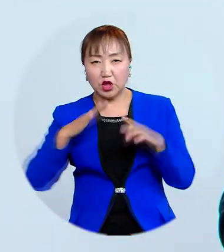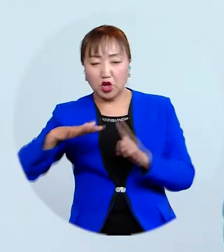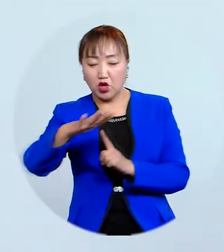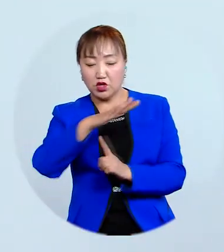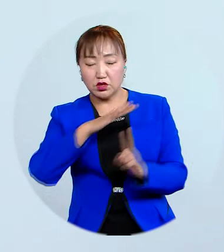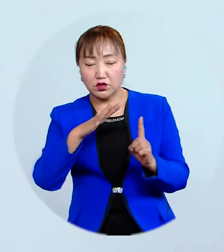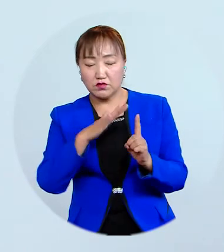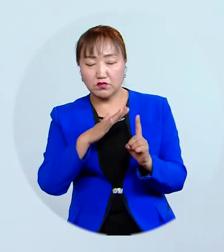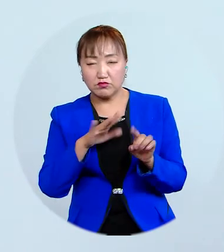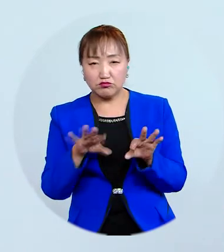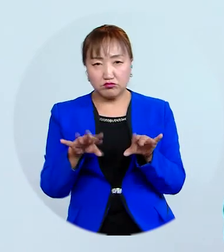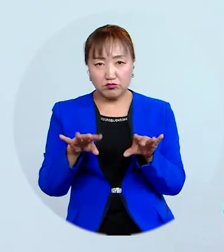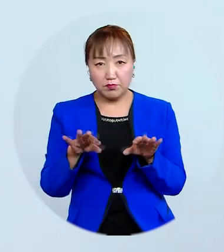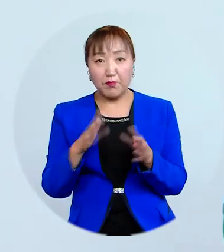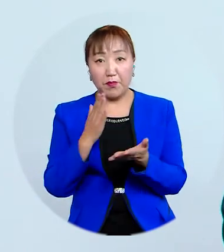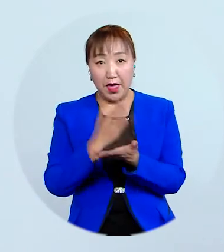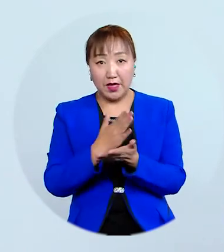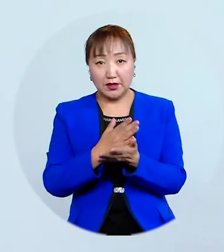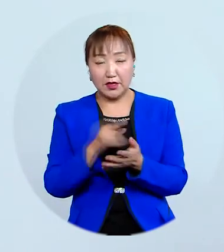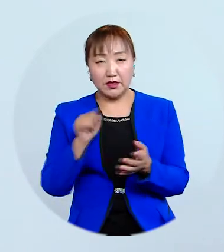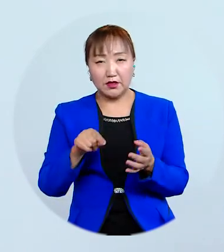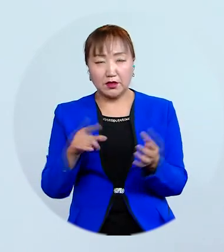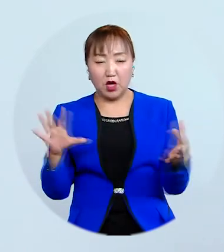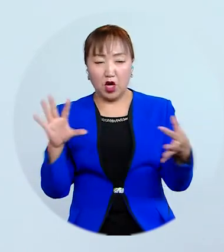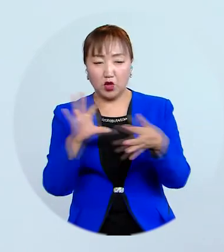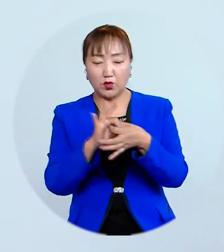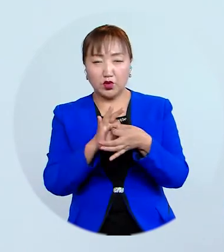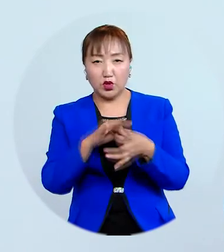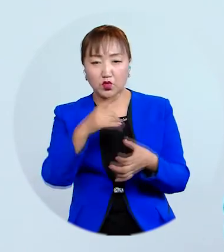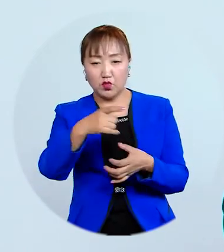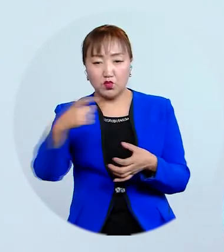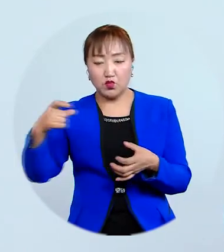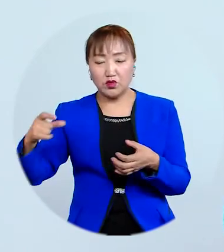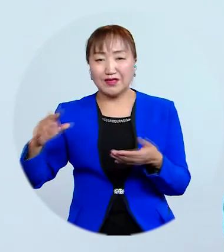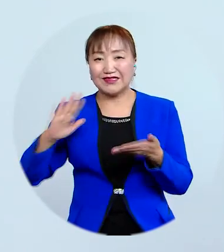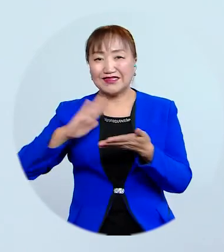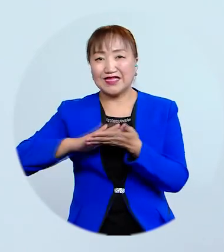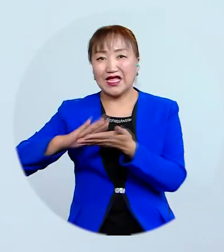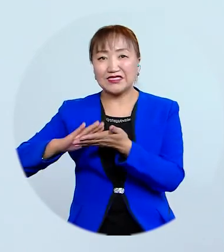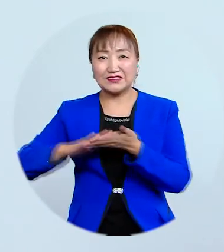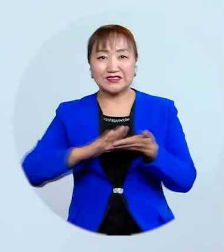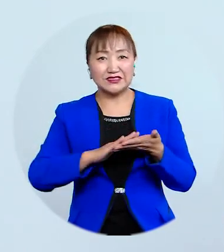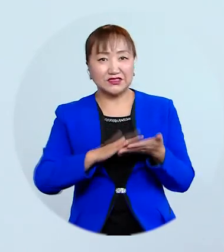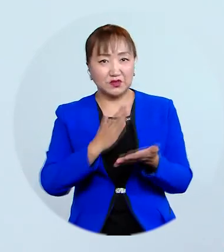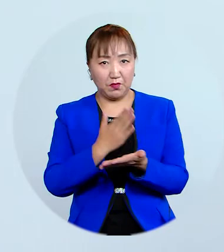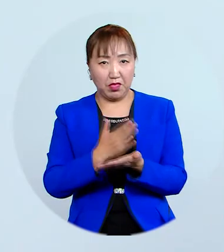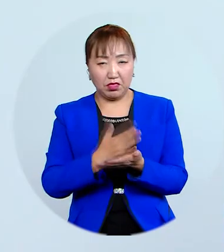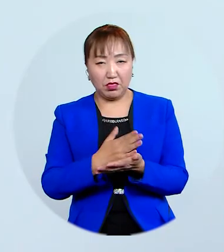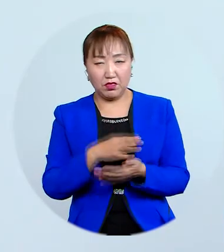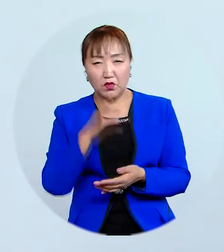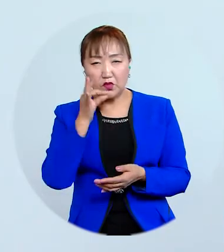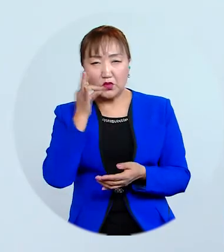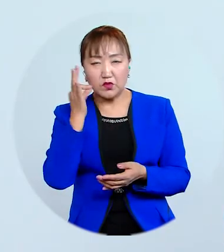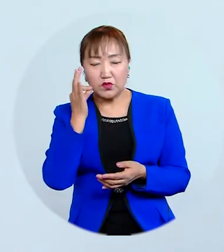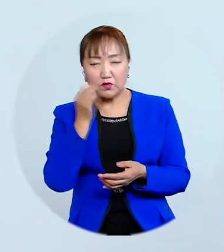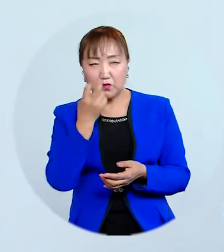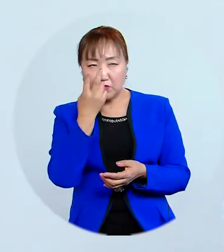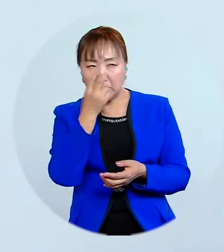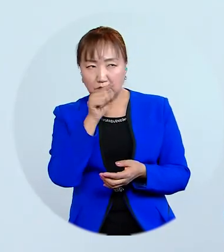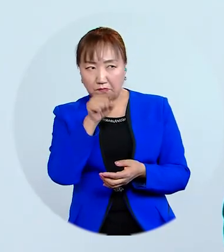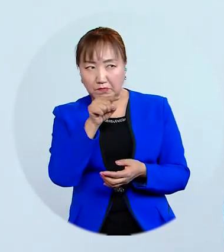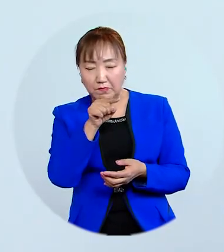их одоо байдаг болсон. Үүнийг дагаад хүмүүс хоорондоо их танилцж байна. За тэгэнгүүт луйварчид бас одоо хүнийг онилдгоо. Тэгэхээр одоо